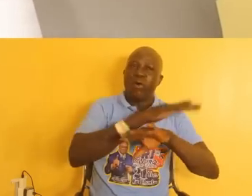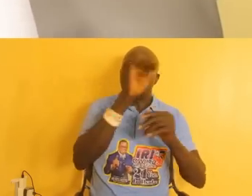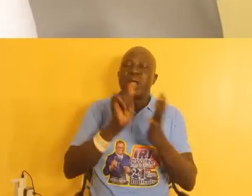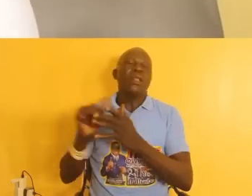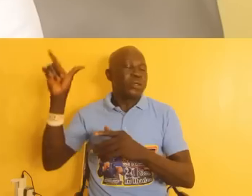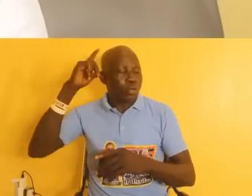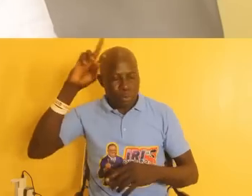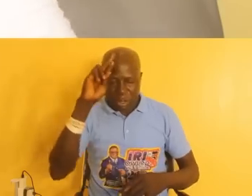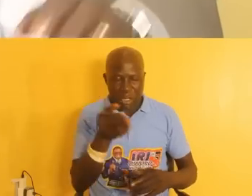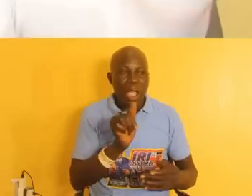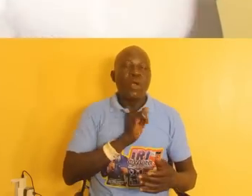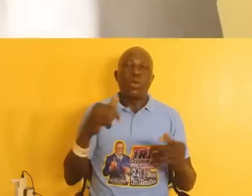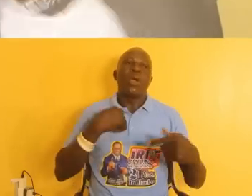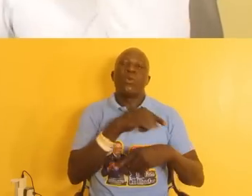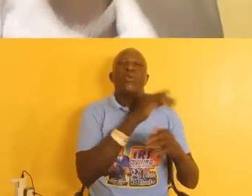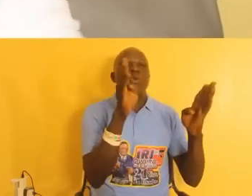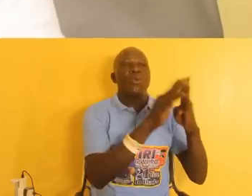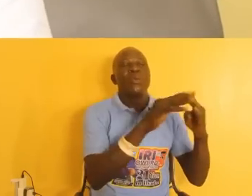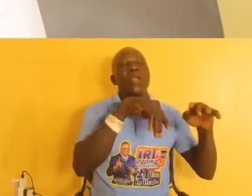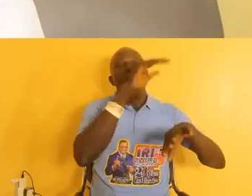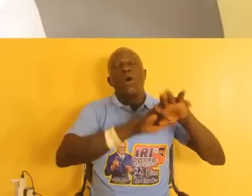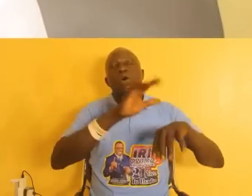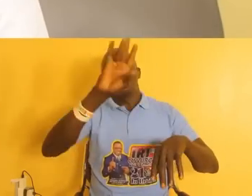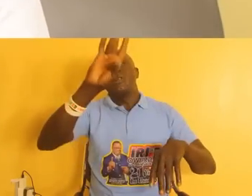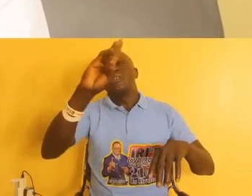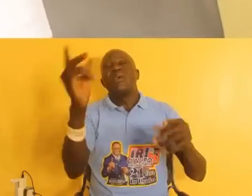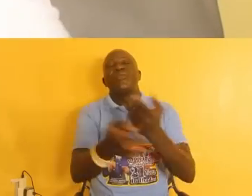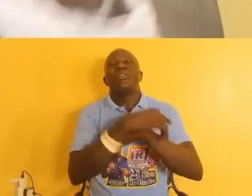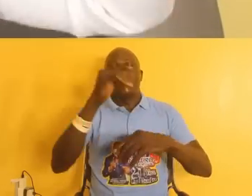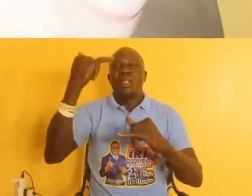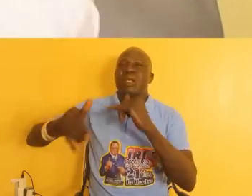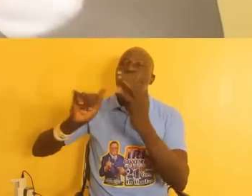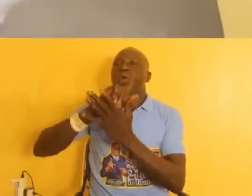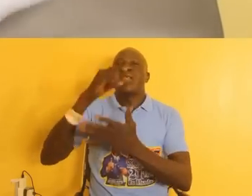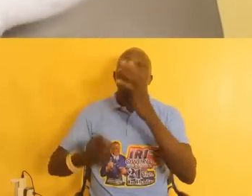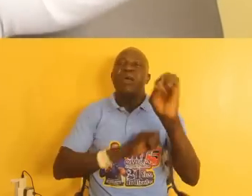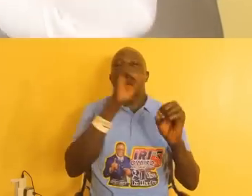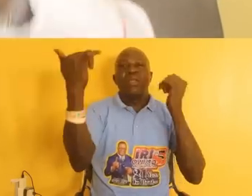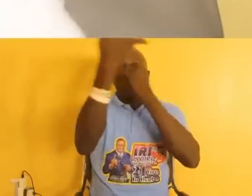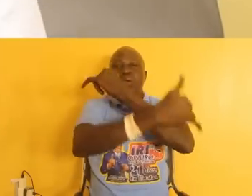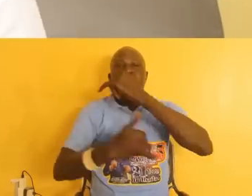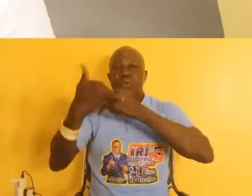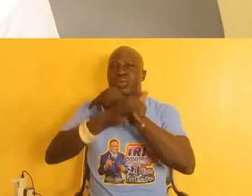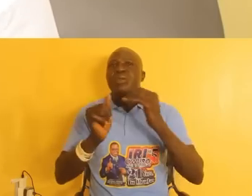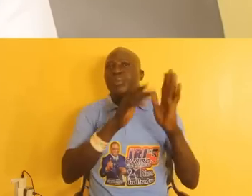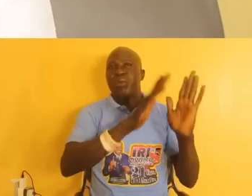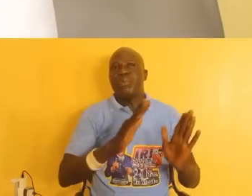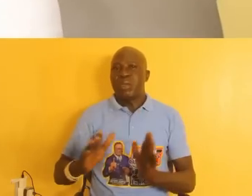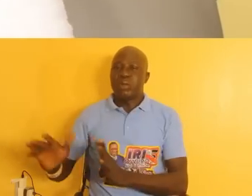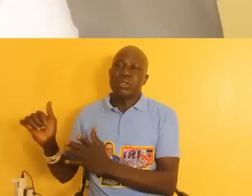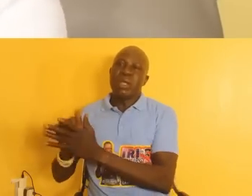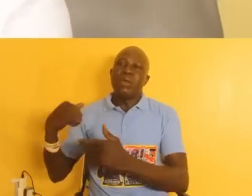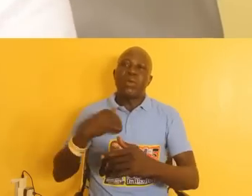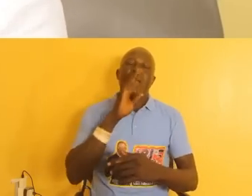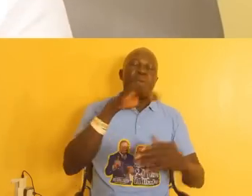sá. Àjọ pàdé ní ọjọ́ méje tó kẹ́yìn. Gbogbo kọ́ntì tó bá wà. Ẹ máa pèpè ara yín. Àjọ